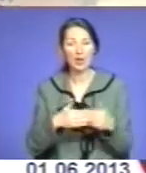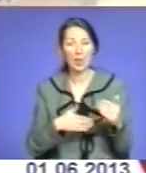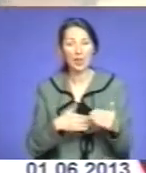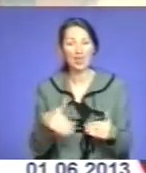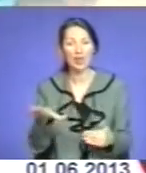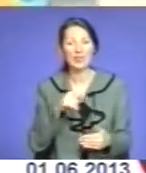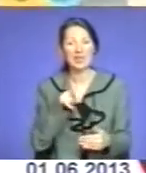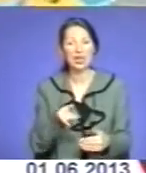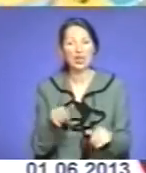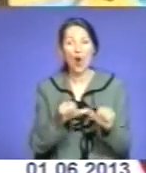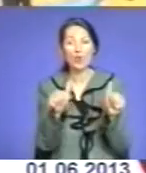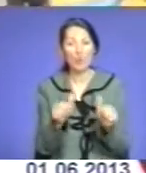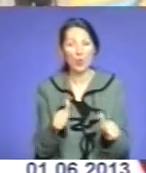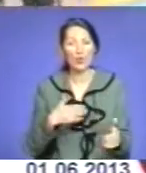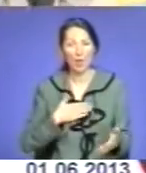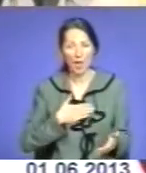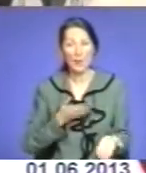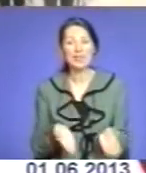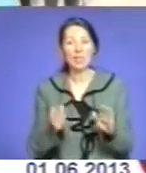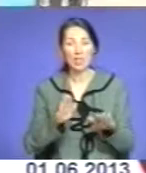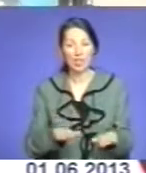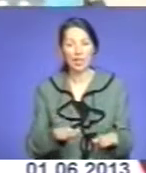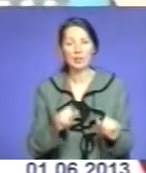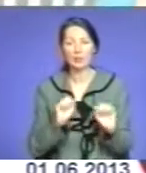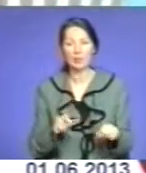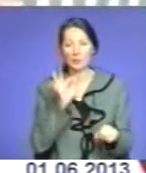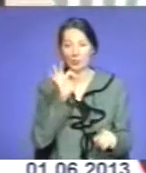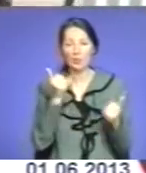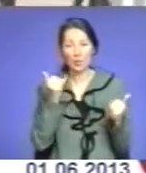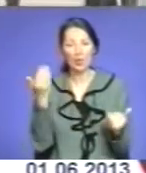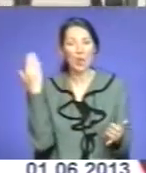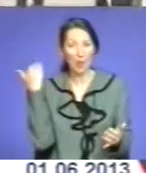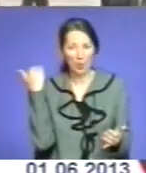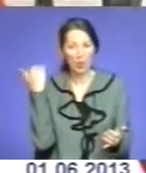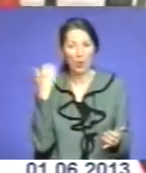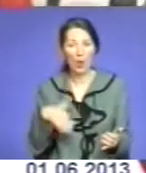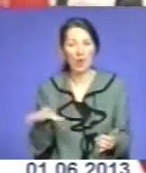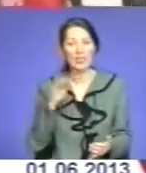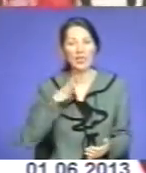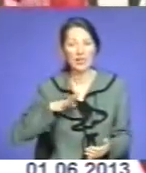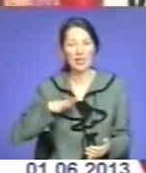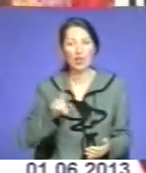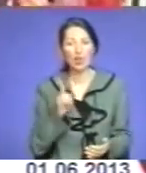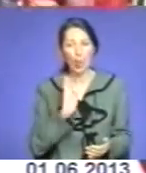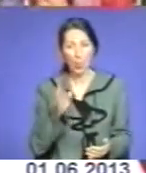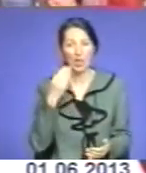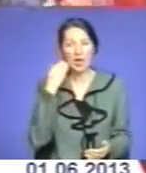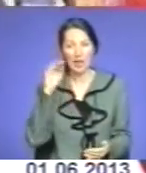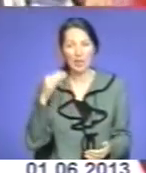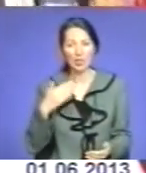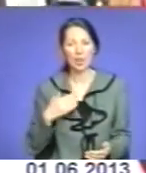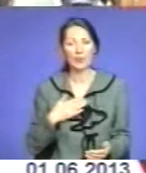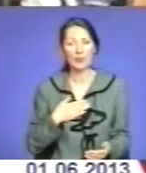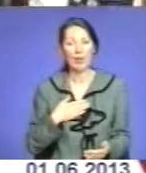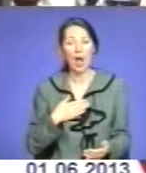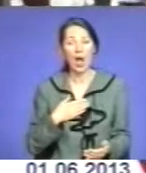все те, що сформовано нами, воно залишається, можна сказати, сьогодні або в минулому. Вся надія на будь-що краще – це у нас є тільки на дітей.